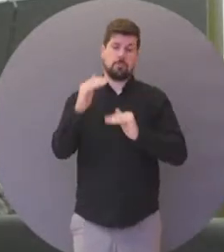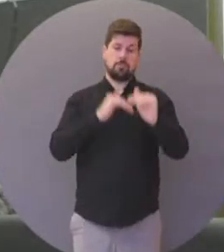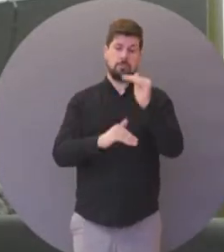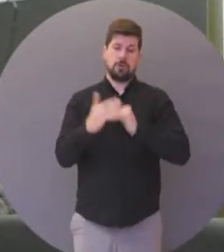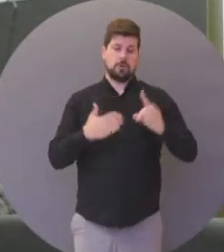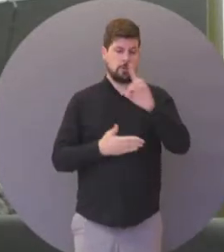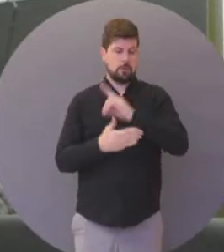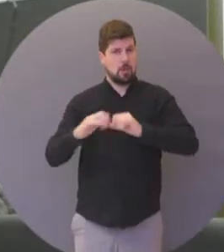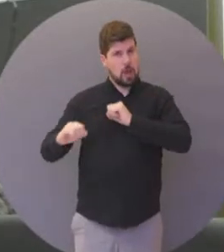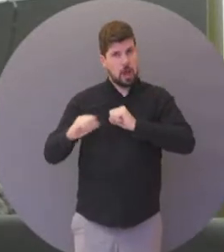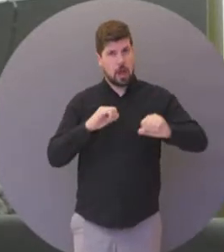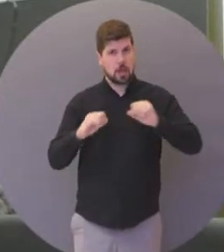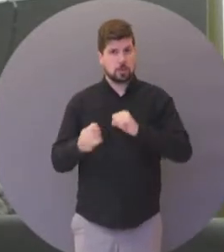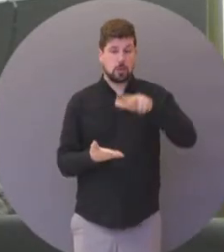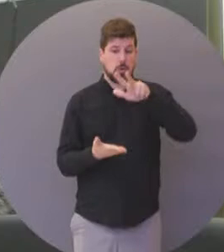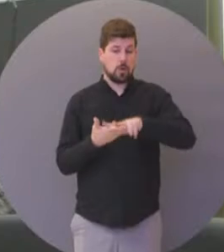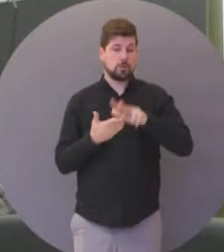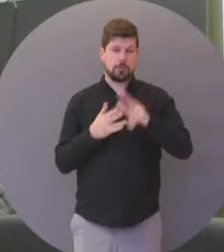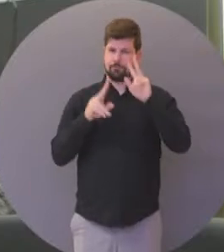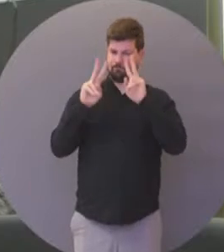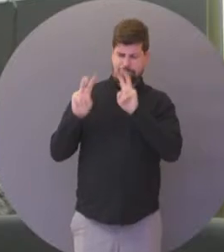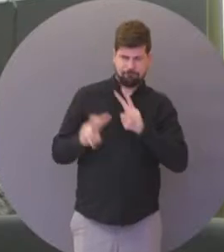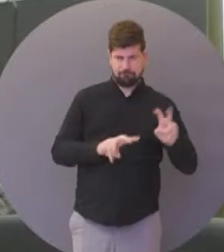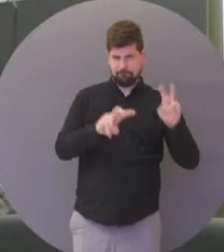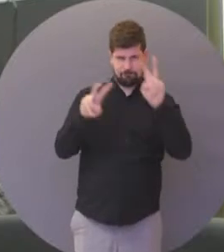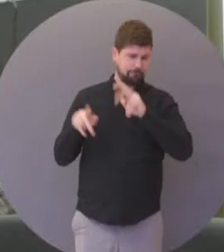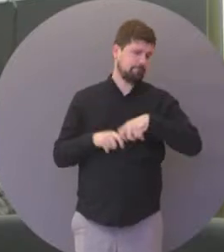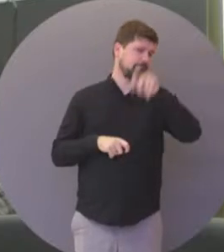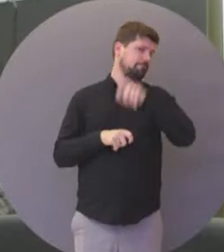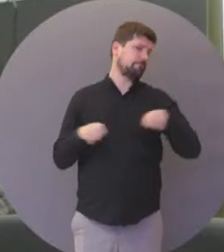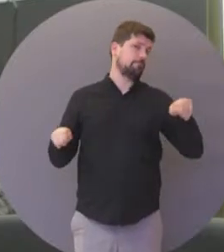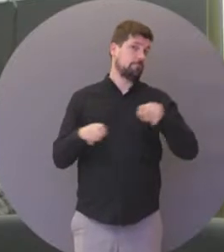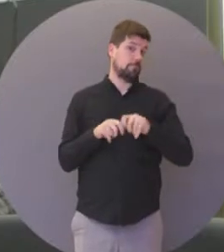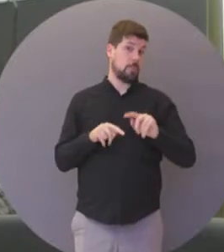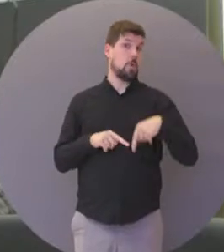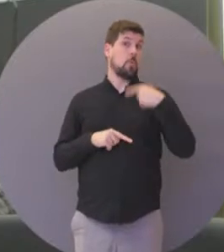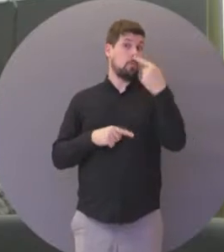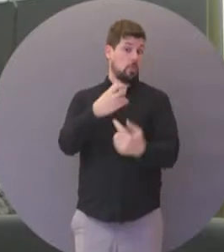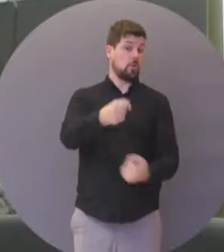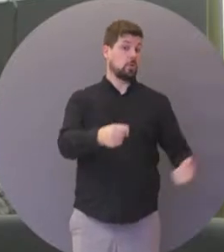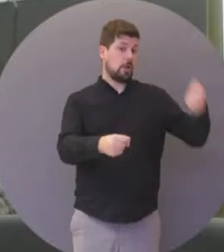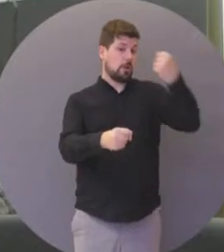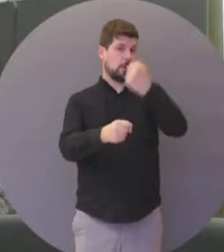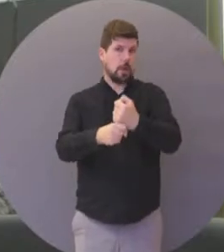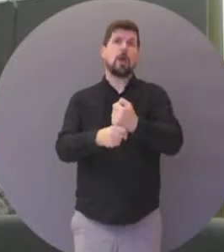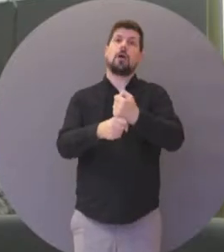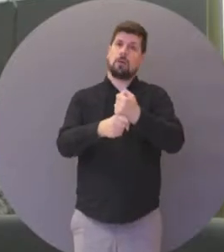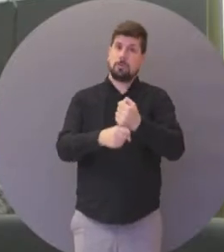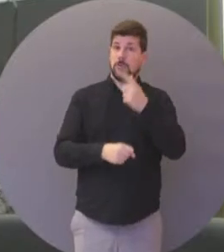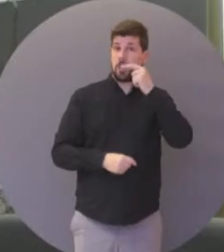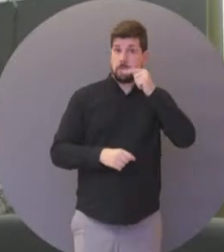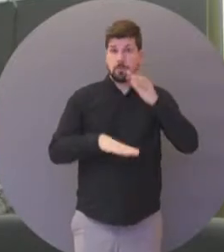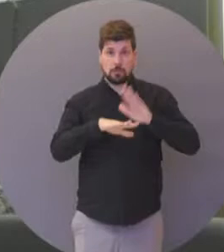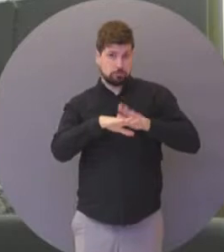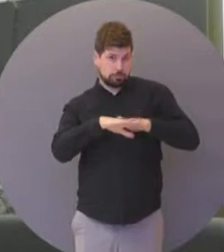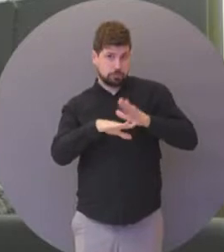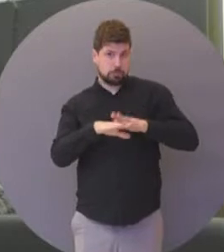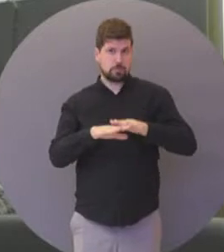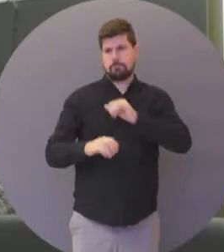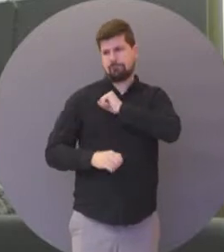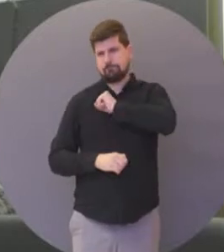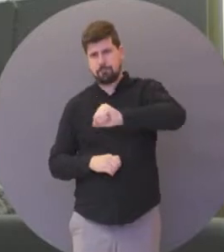d'action pour le logement permettra à la prochaine mouture d'accentuer nos efforts de prévention en répondant aux enjeux